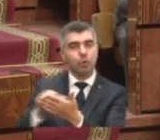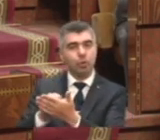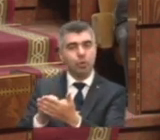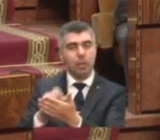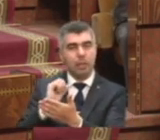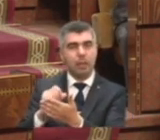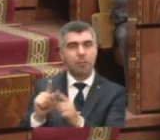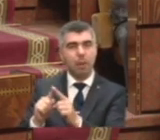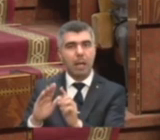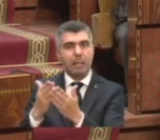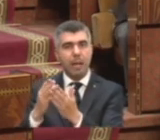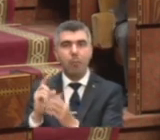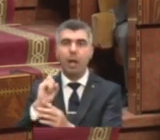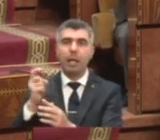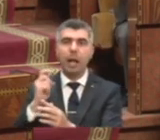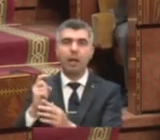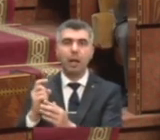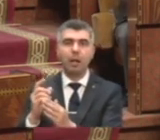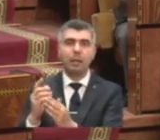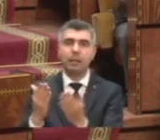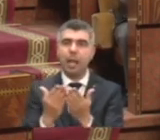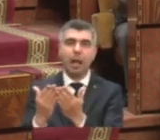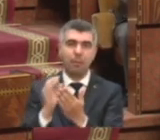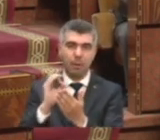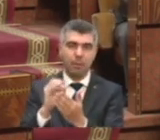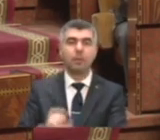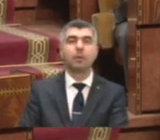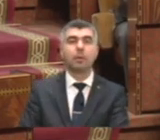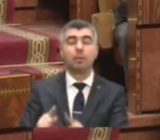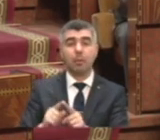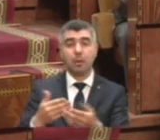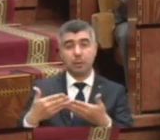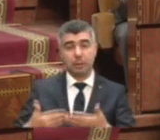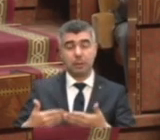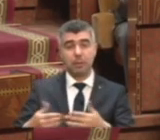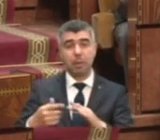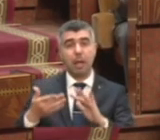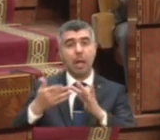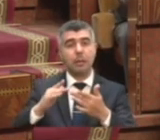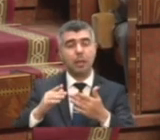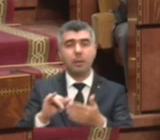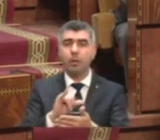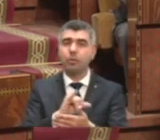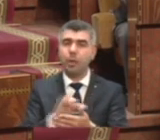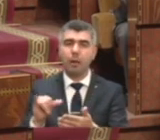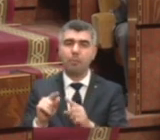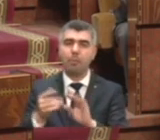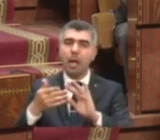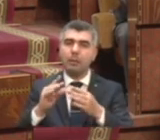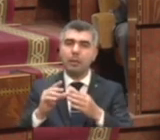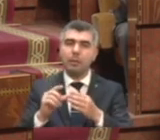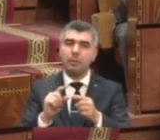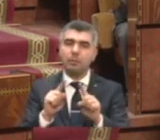وكرائها للتلاميذ؟ ألا ترون سيد الوزير أننا نعيش في العالم الرقمي، فعدد من الكتب يمكن تحميلها دون أن نرهق